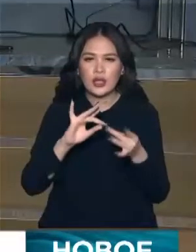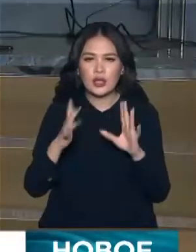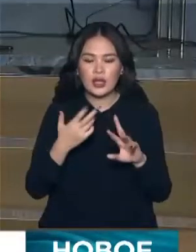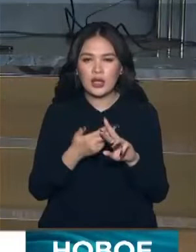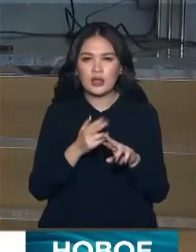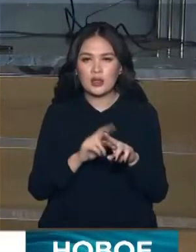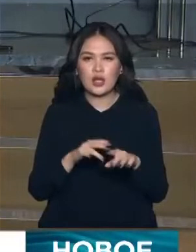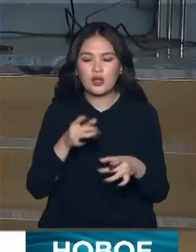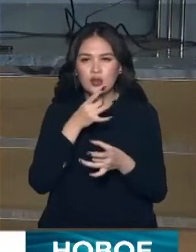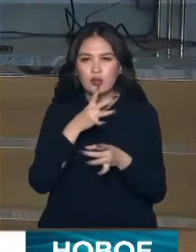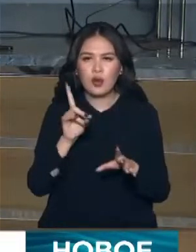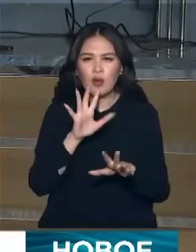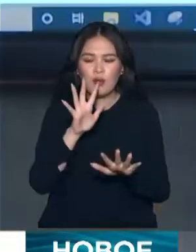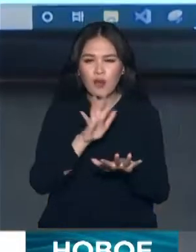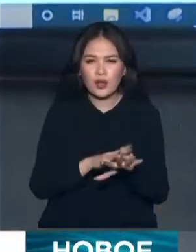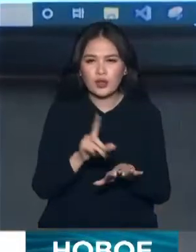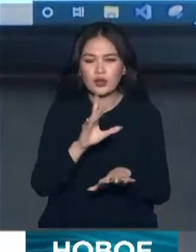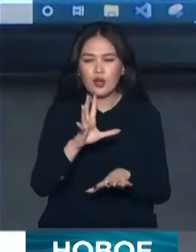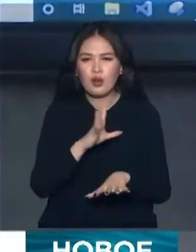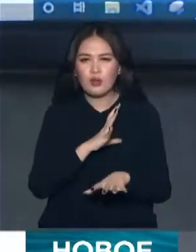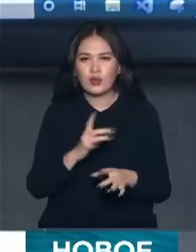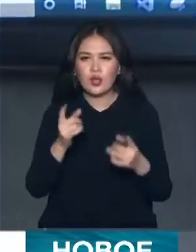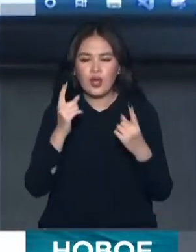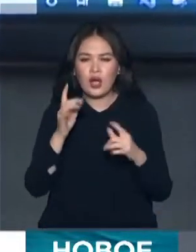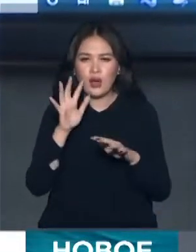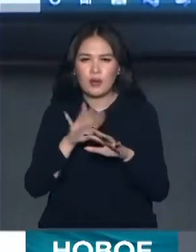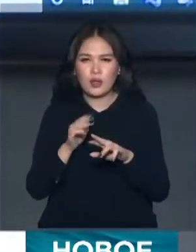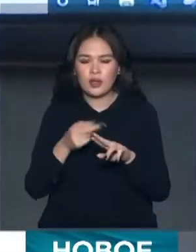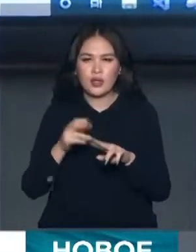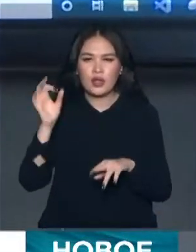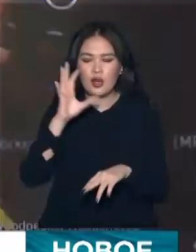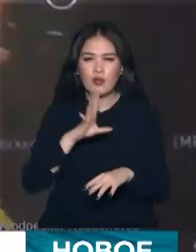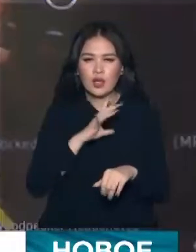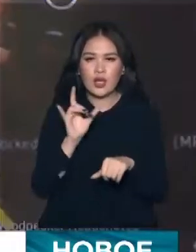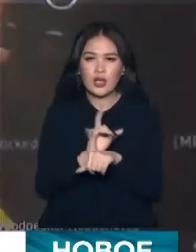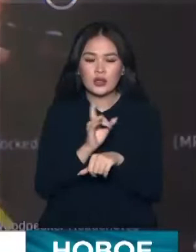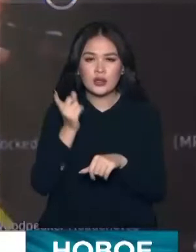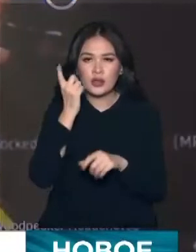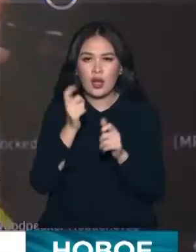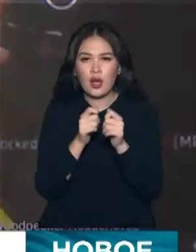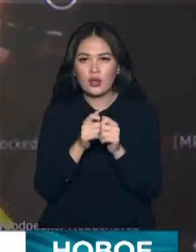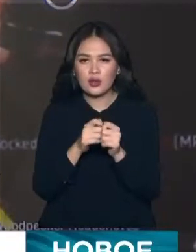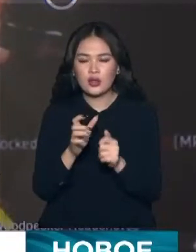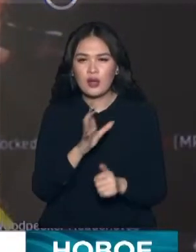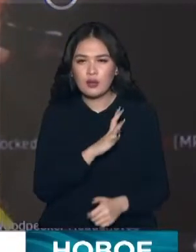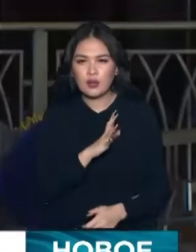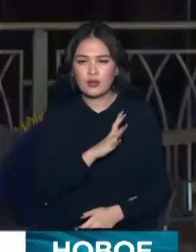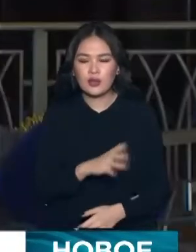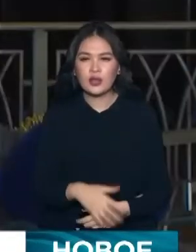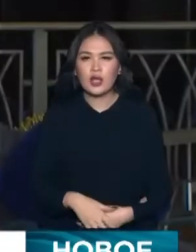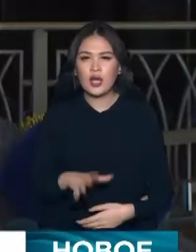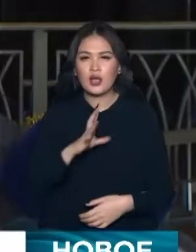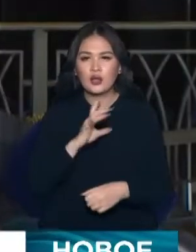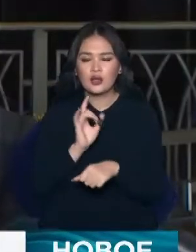любой портал, будь то банковский или целый национальной компании. Подделывают и мобильные приложения в Play Market. Мошеннические